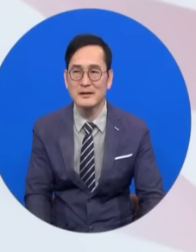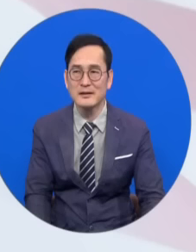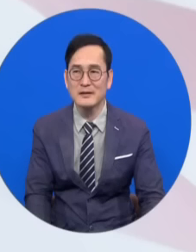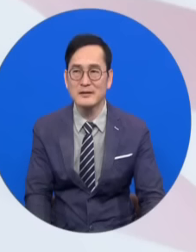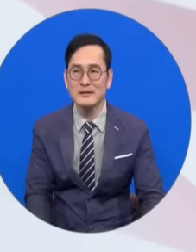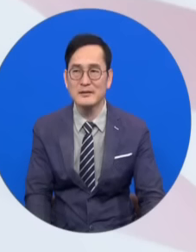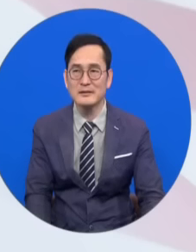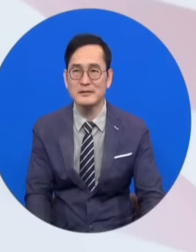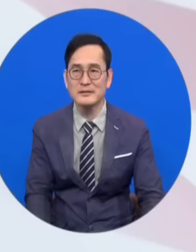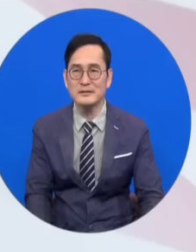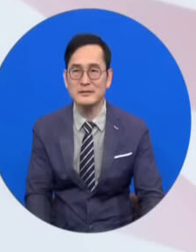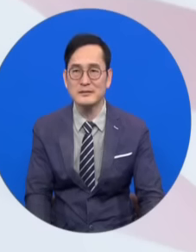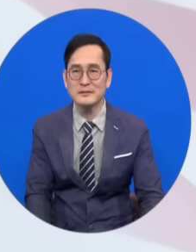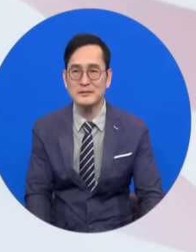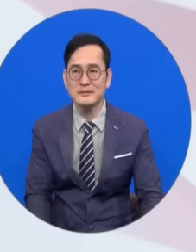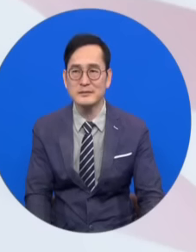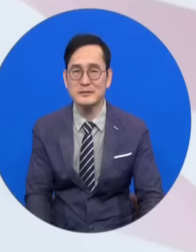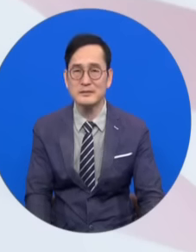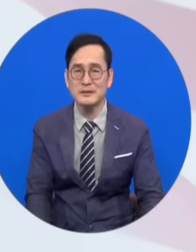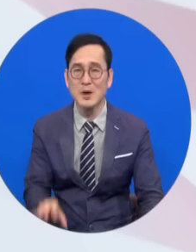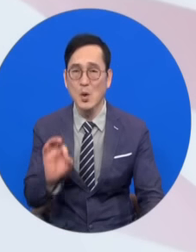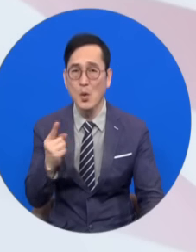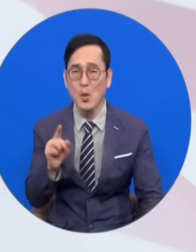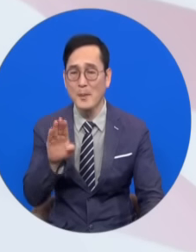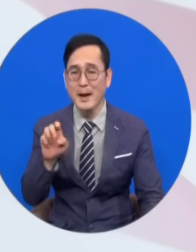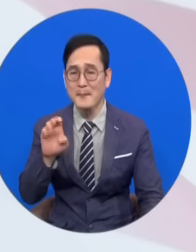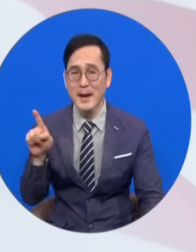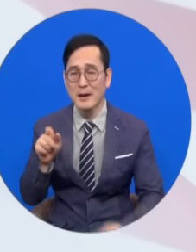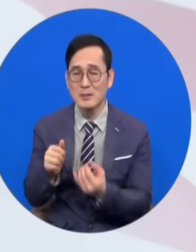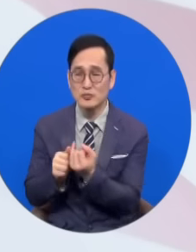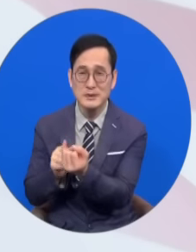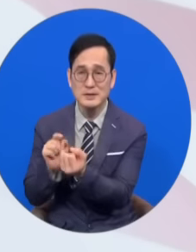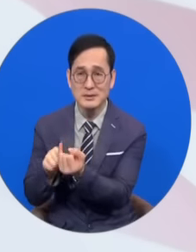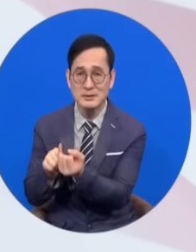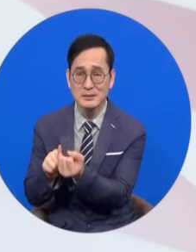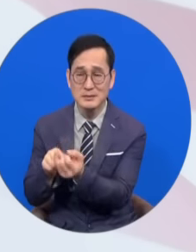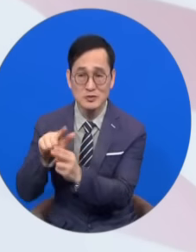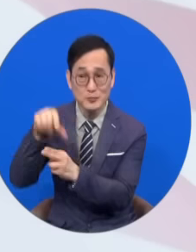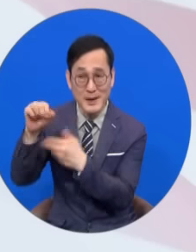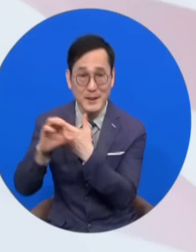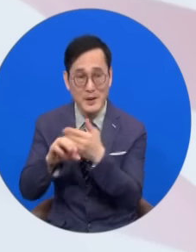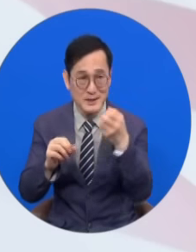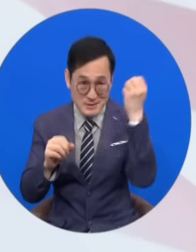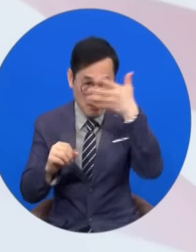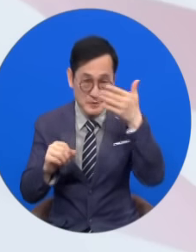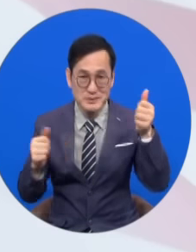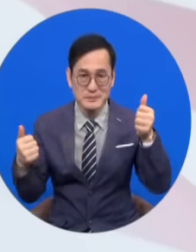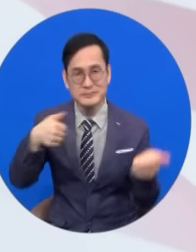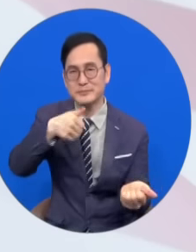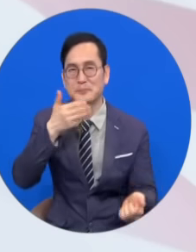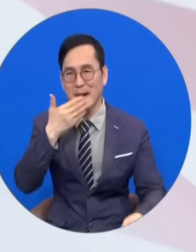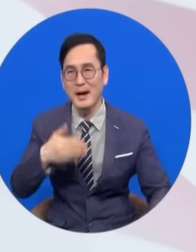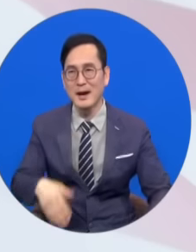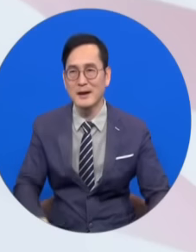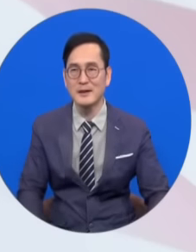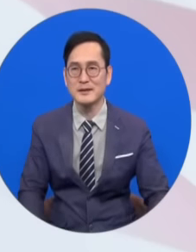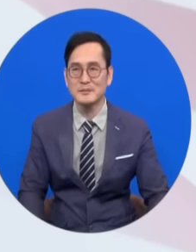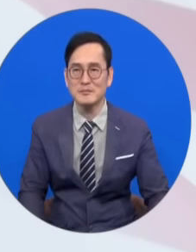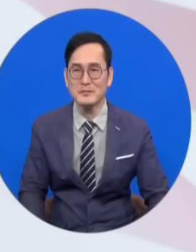트럼프를 이긴다라는 가상 양자 대결이 나왔습니다 도널 트럼프 39% 미쉘 오바마